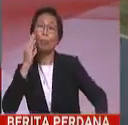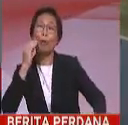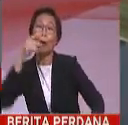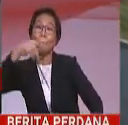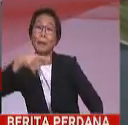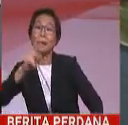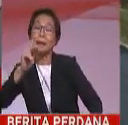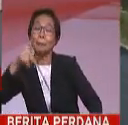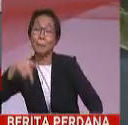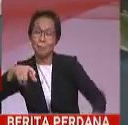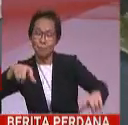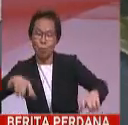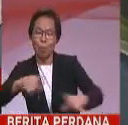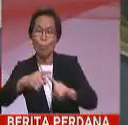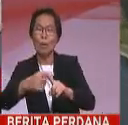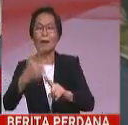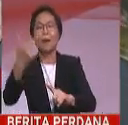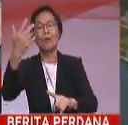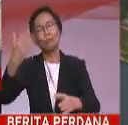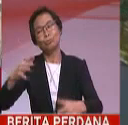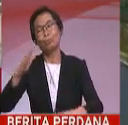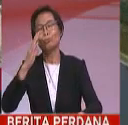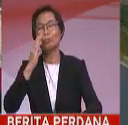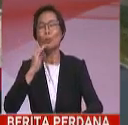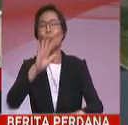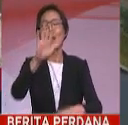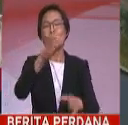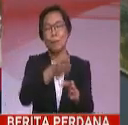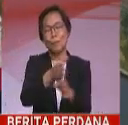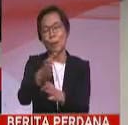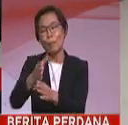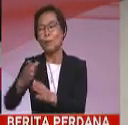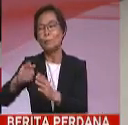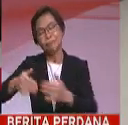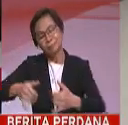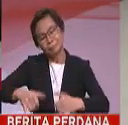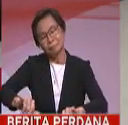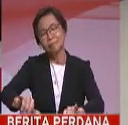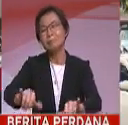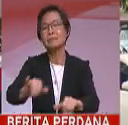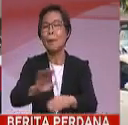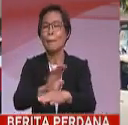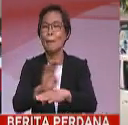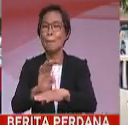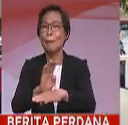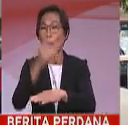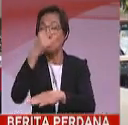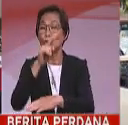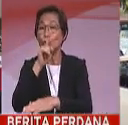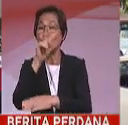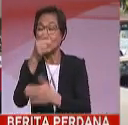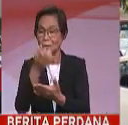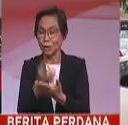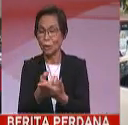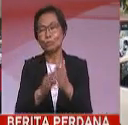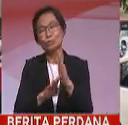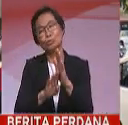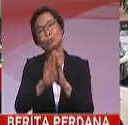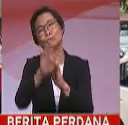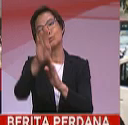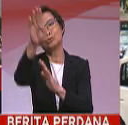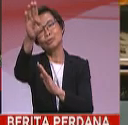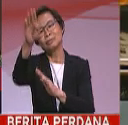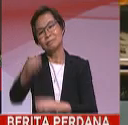PKP Mac lalu. Malah 5 sektor ekonomi masih dibenarkan beroperasi bagi memastikan ekonomi Malaysia terus berjalan.